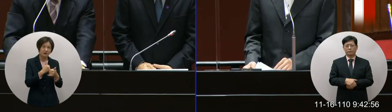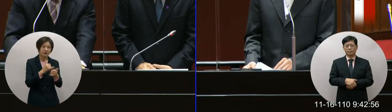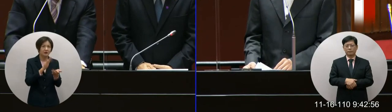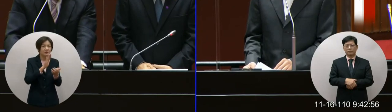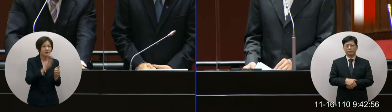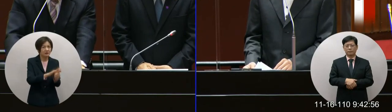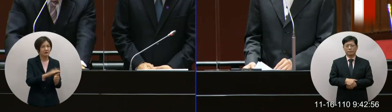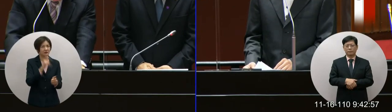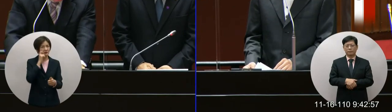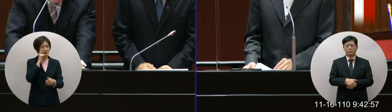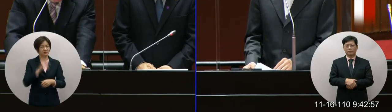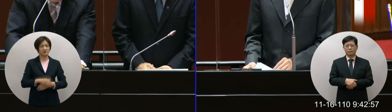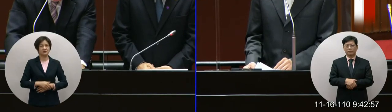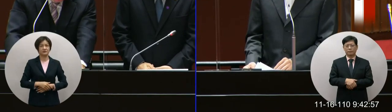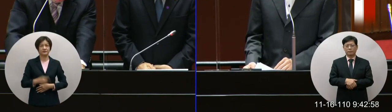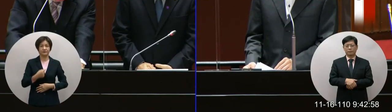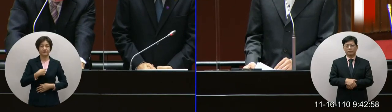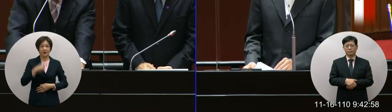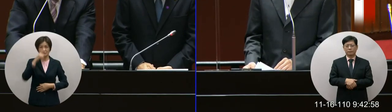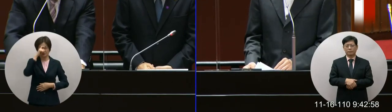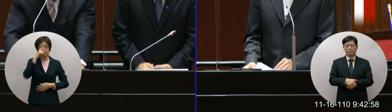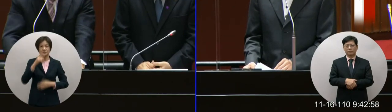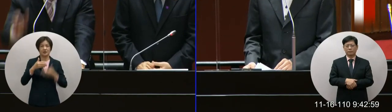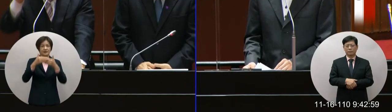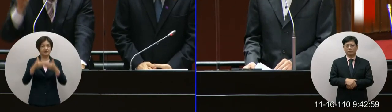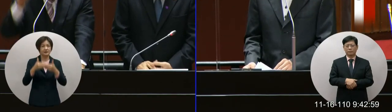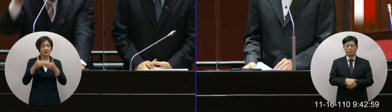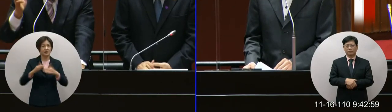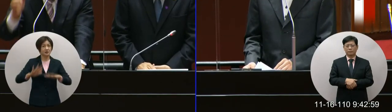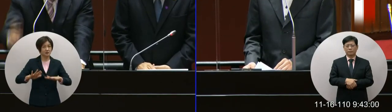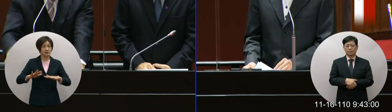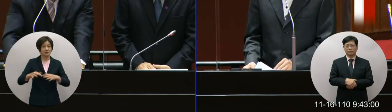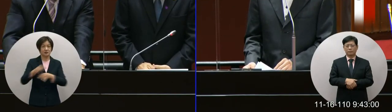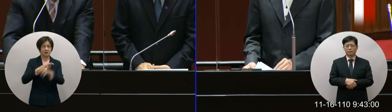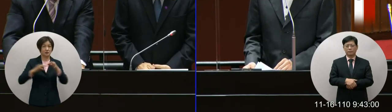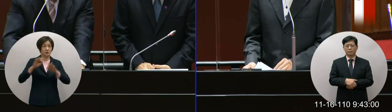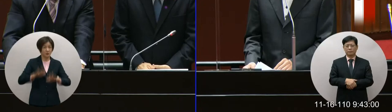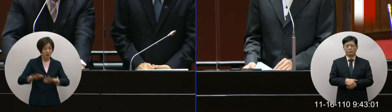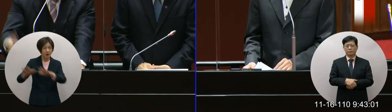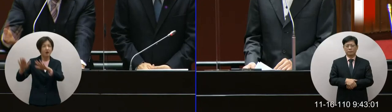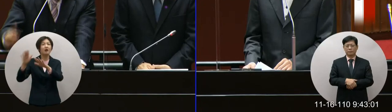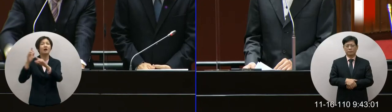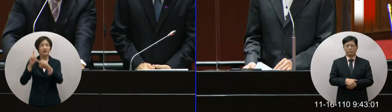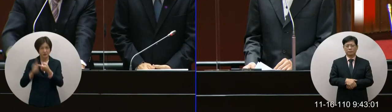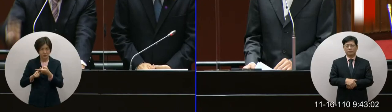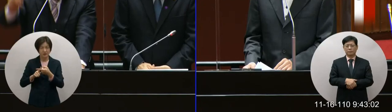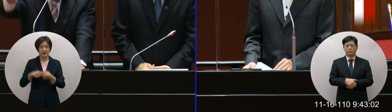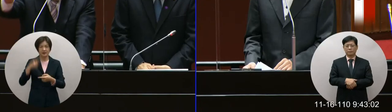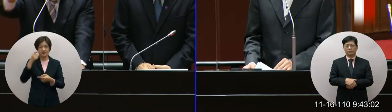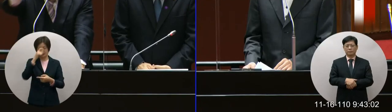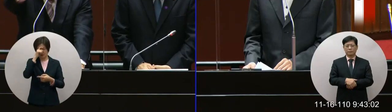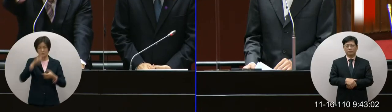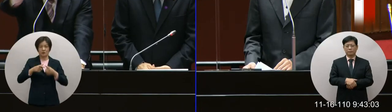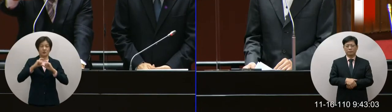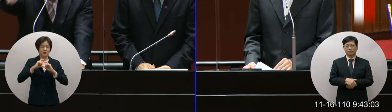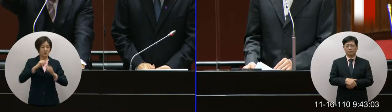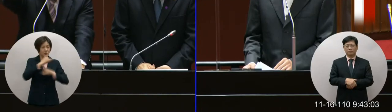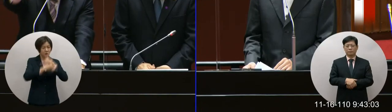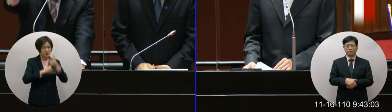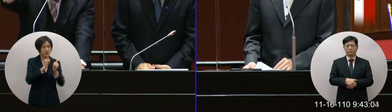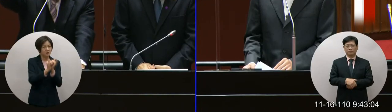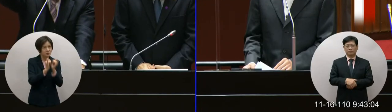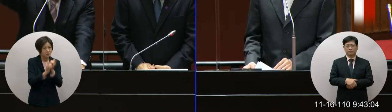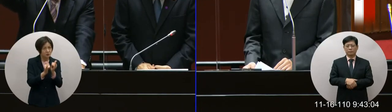题。这个我们很期待中国在壮大的过程能记得他过